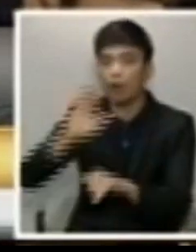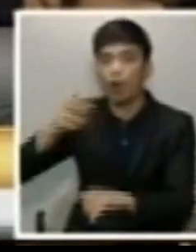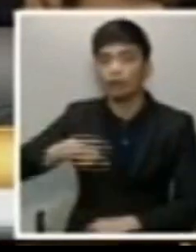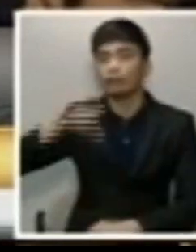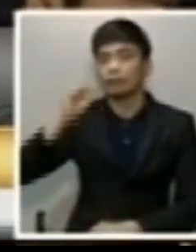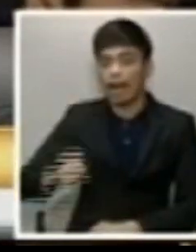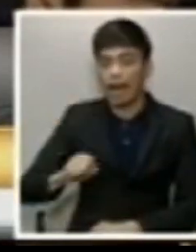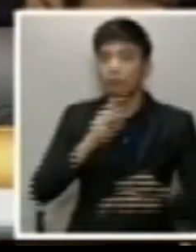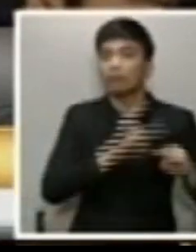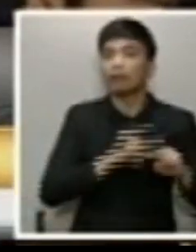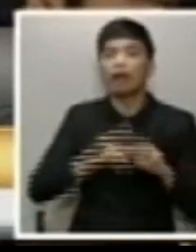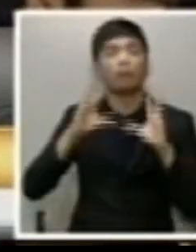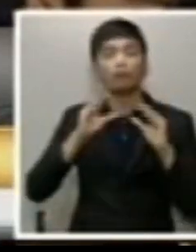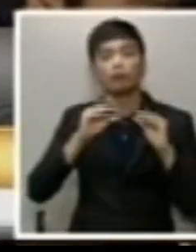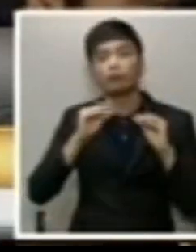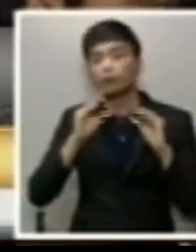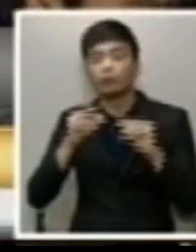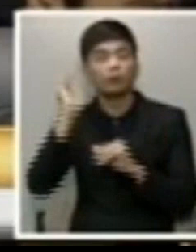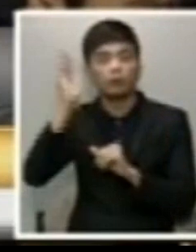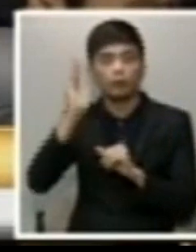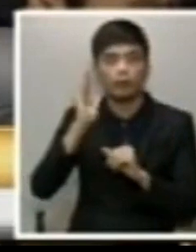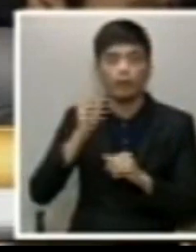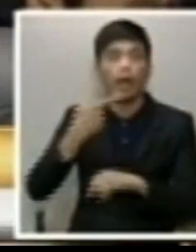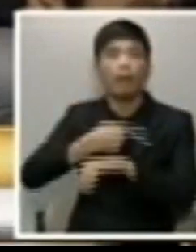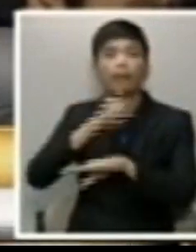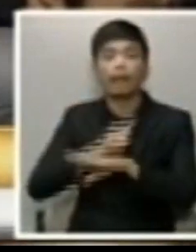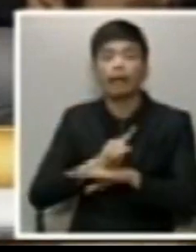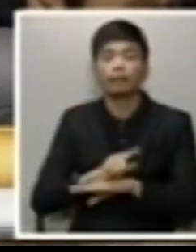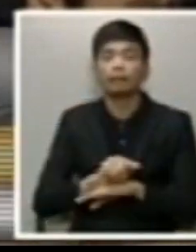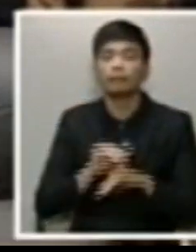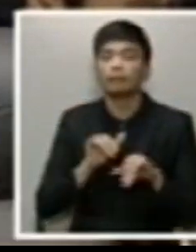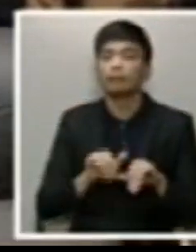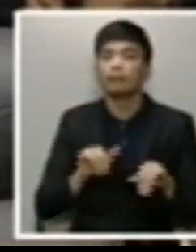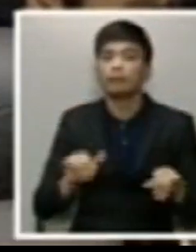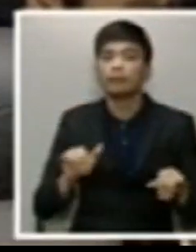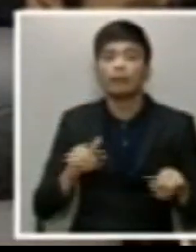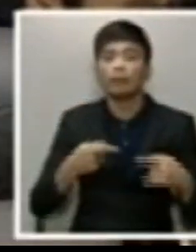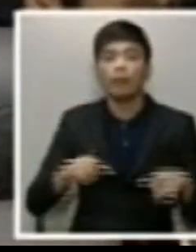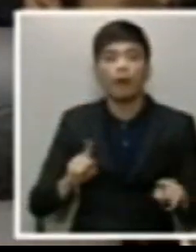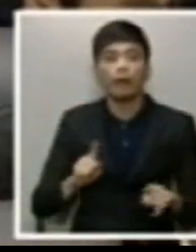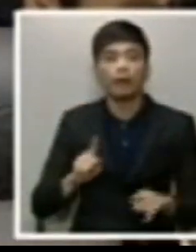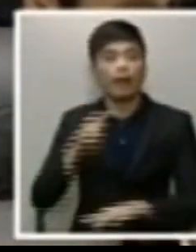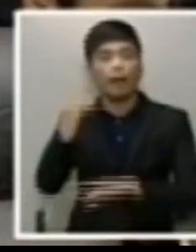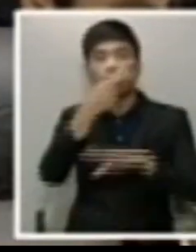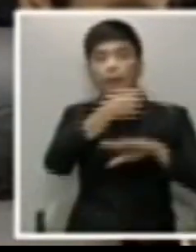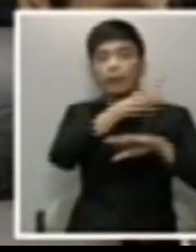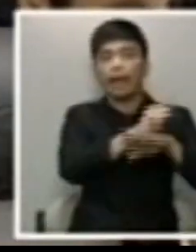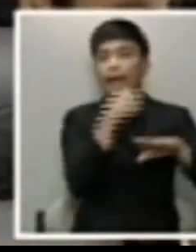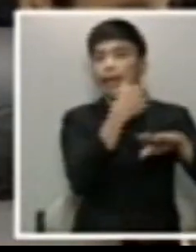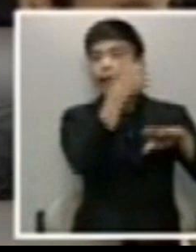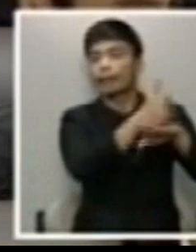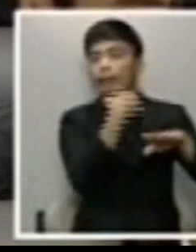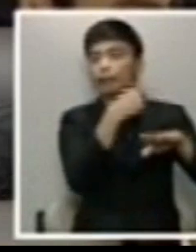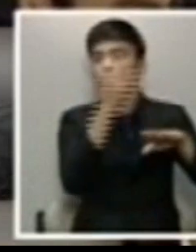ยผมไม่ได้เอ่ยถึงท่านนะฮะก็ประธานท่านไหนนั่งในช่วงเวลานั้นก็รับไ